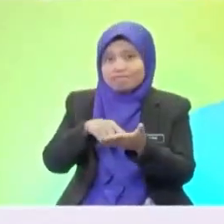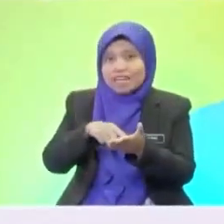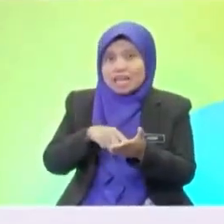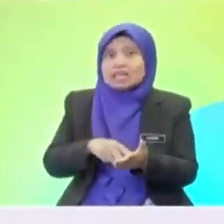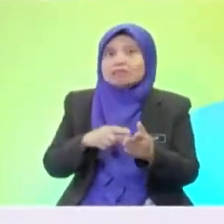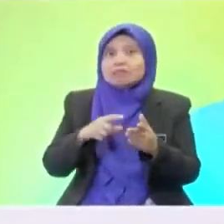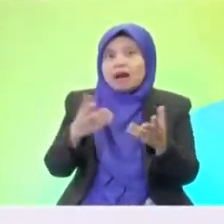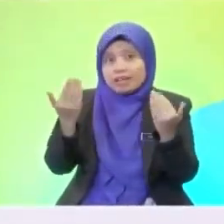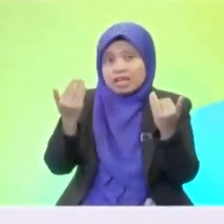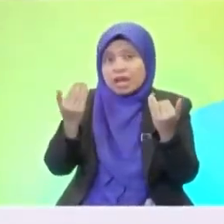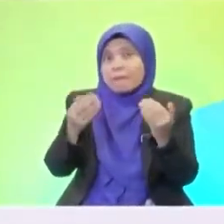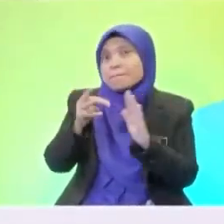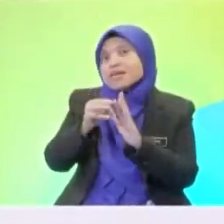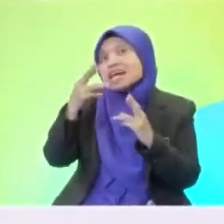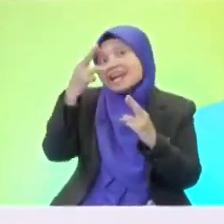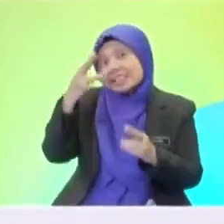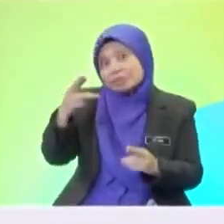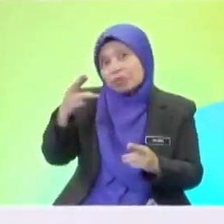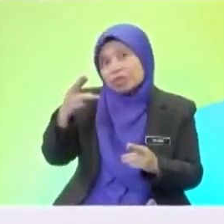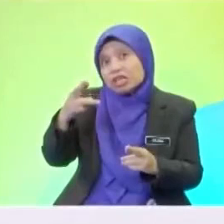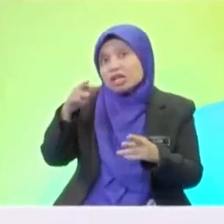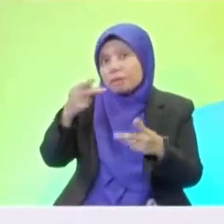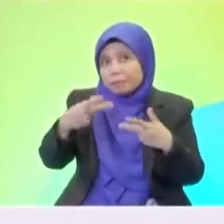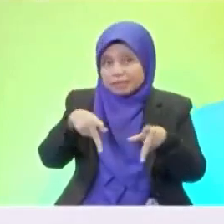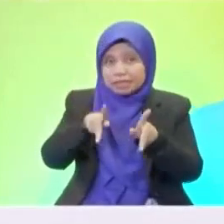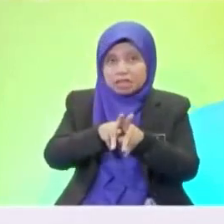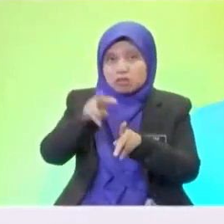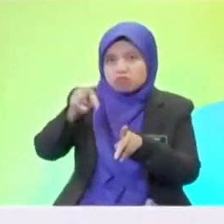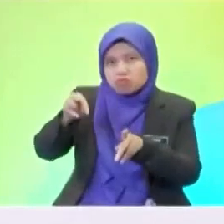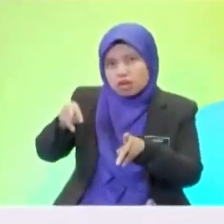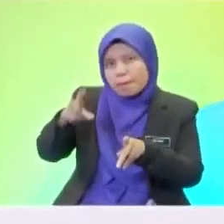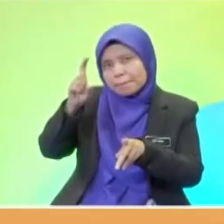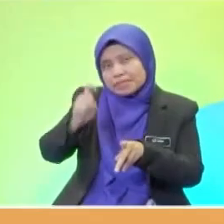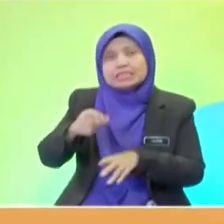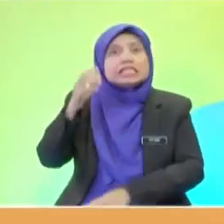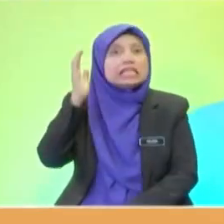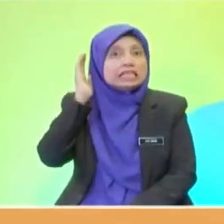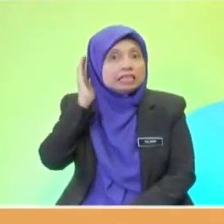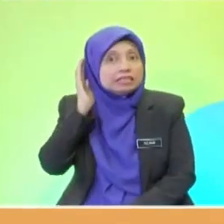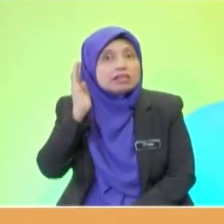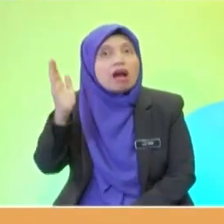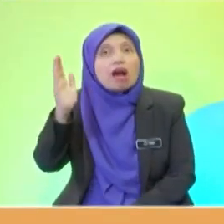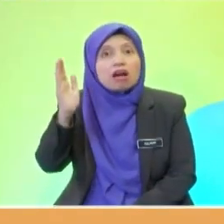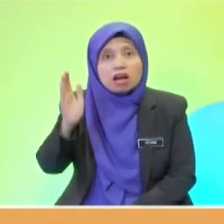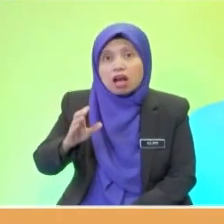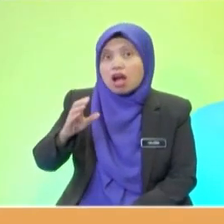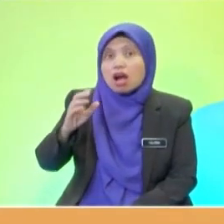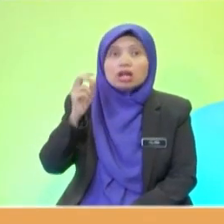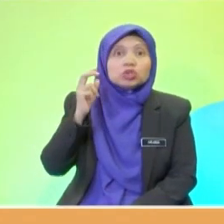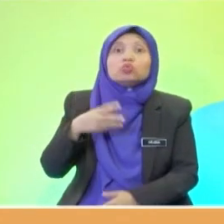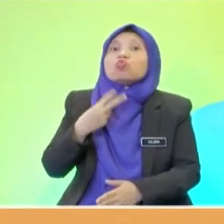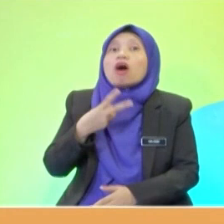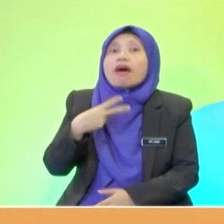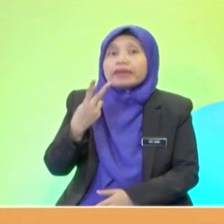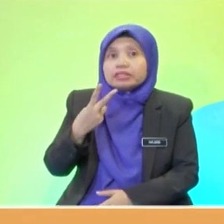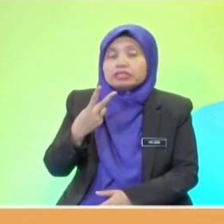Mari merespon Yang penting muridkan yang mendengar audio dan memberikan respon terhadap soal lain ataupun